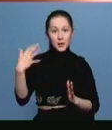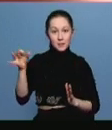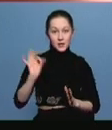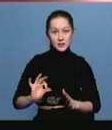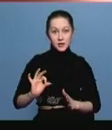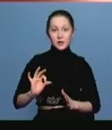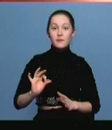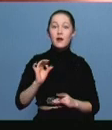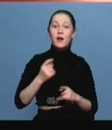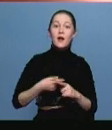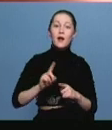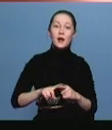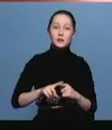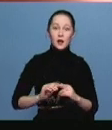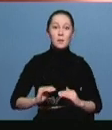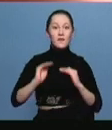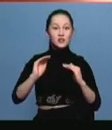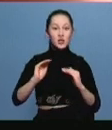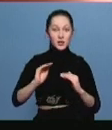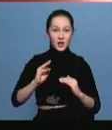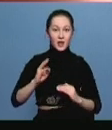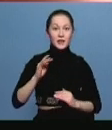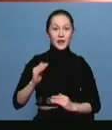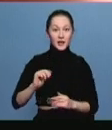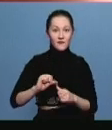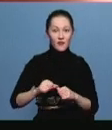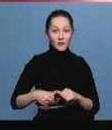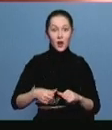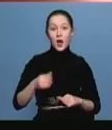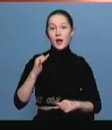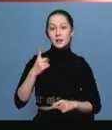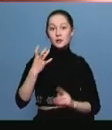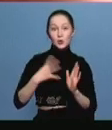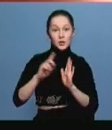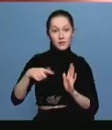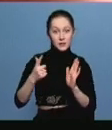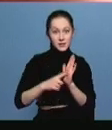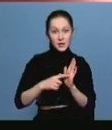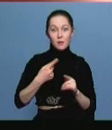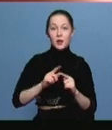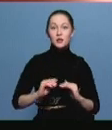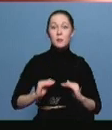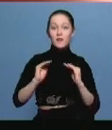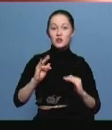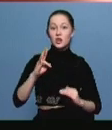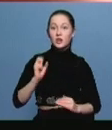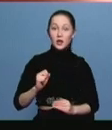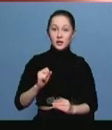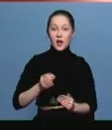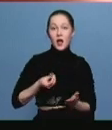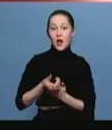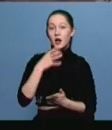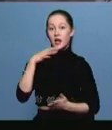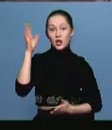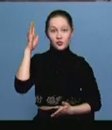106,55, это повышение тарифов на тепловую энергию, и 109,7 это повышение платы за